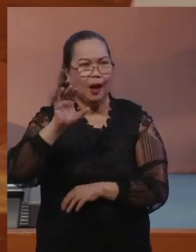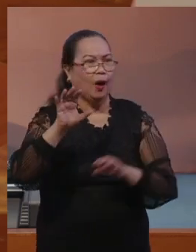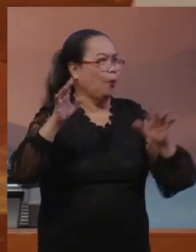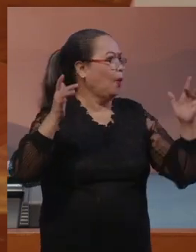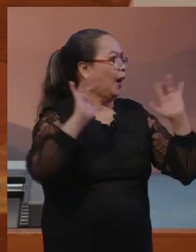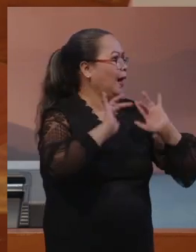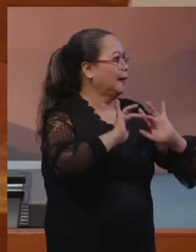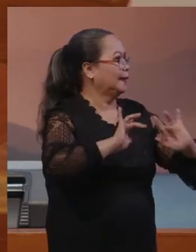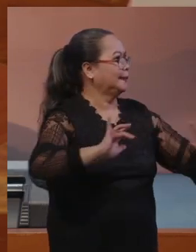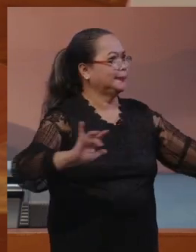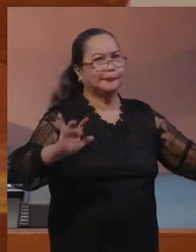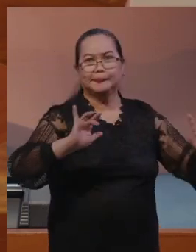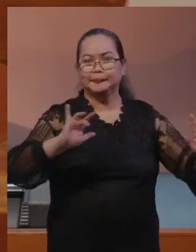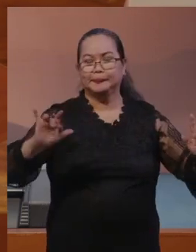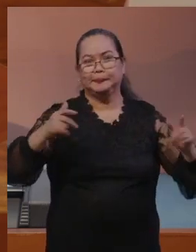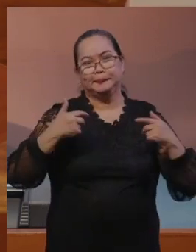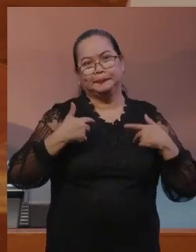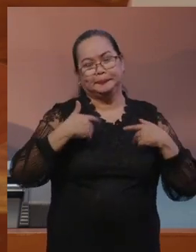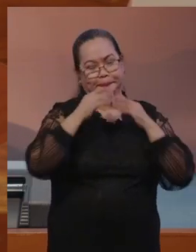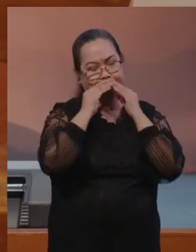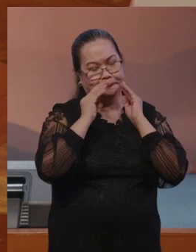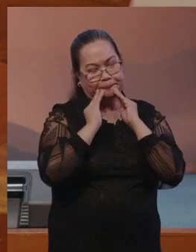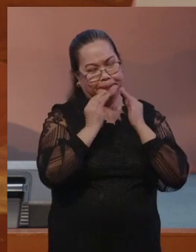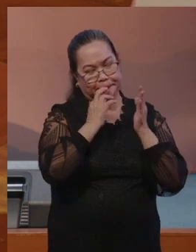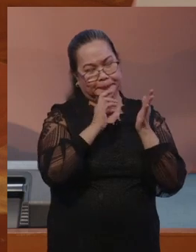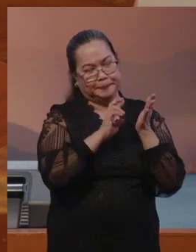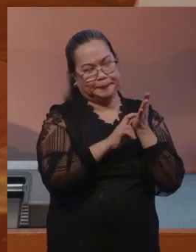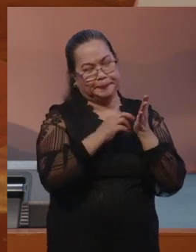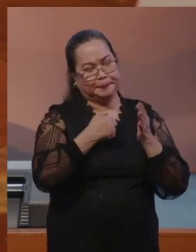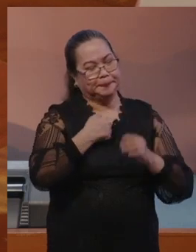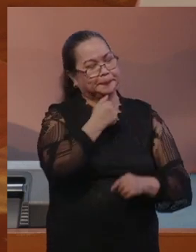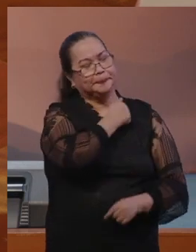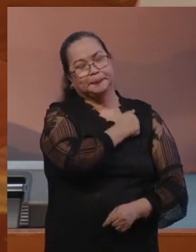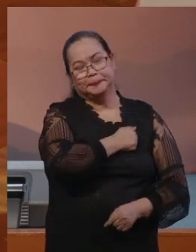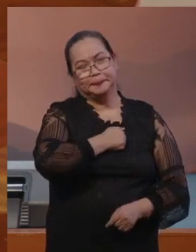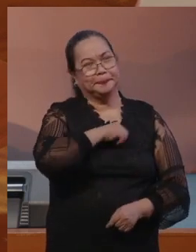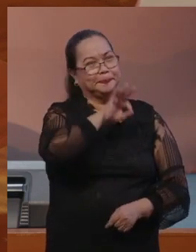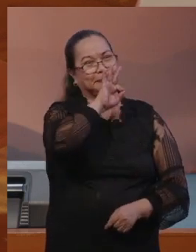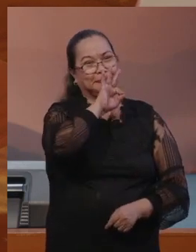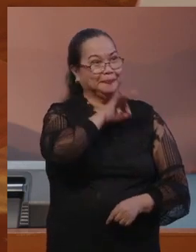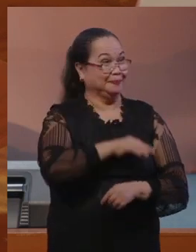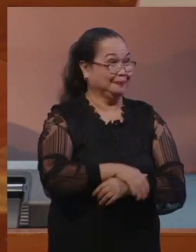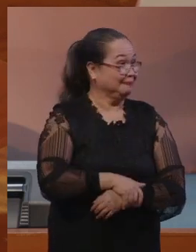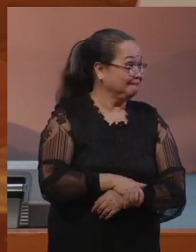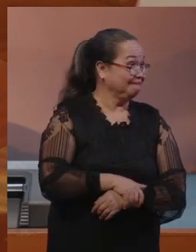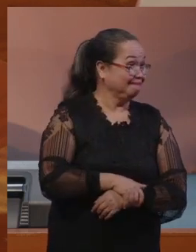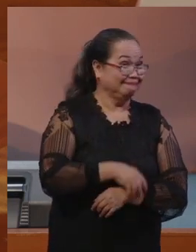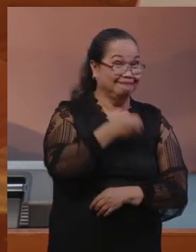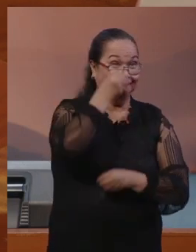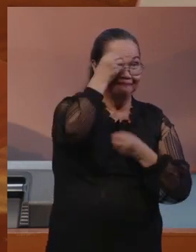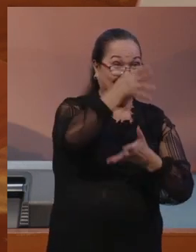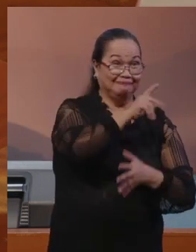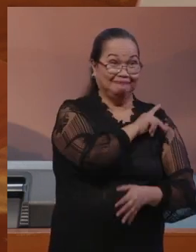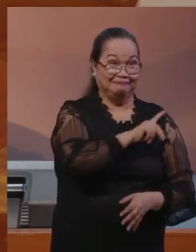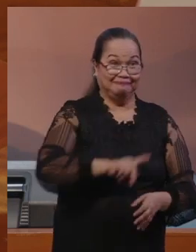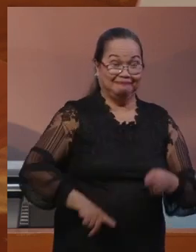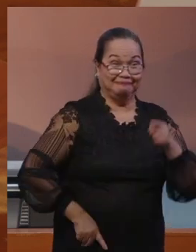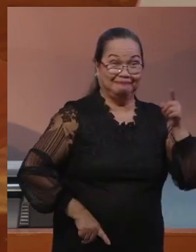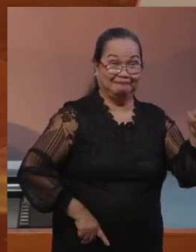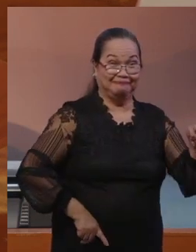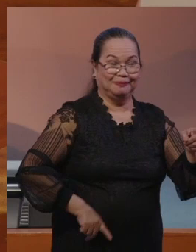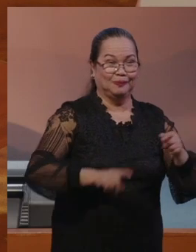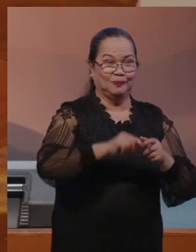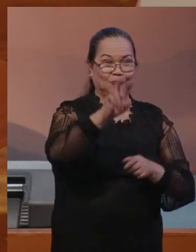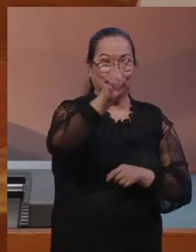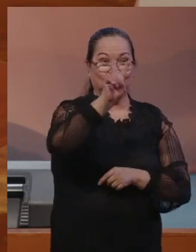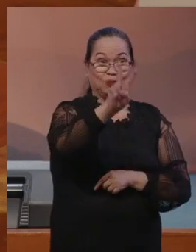nothing. So they had a sad report. Sad sila. Wala silang nahanap. Then the 2